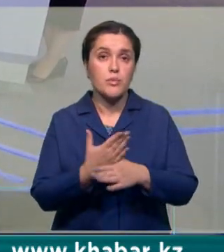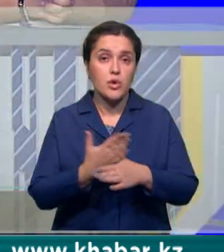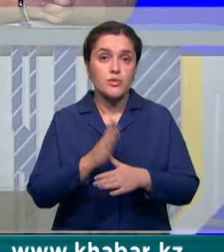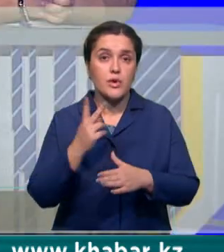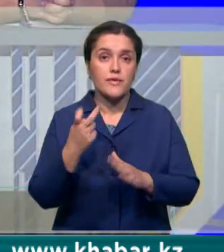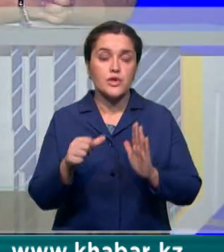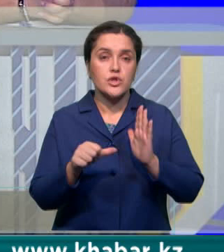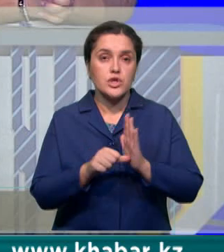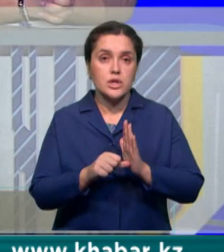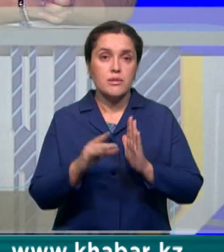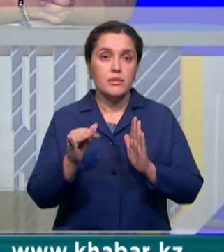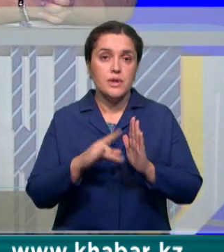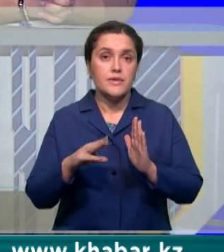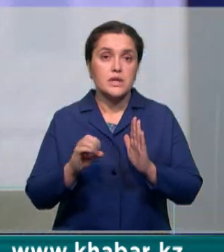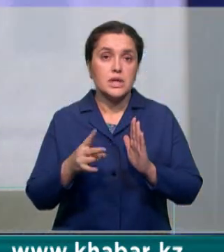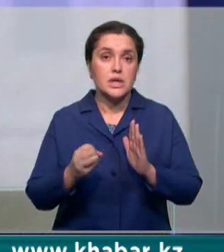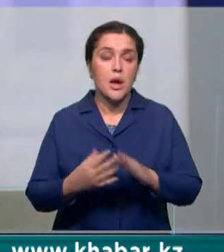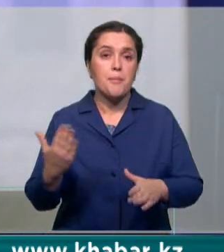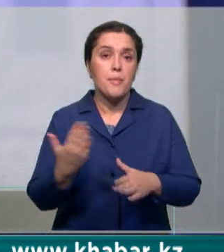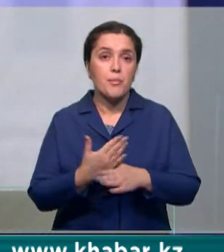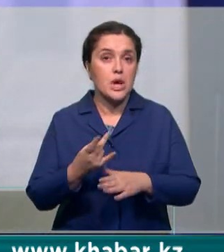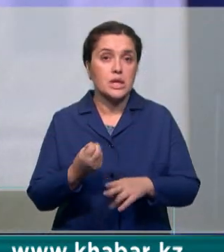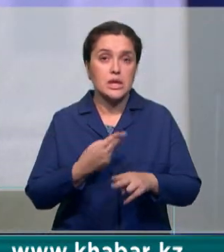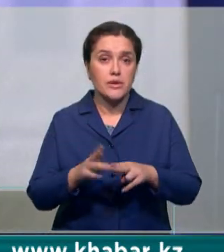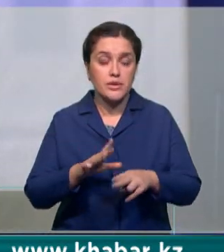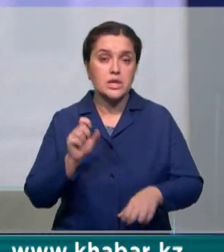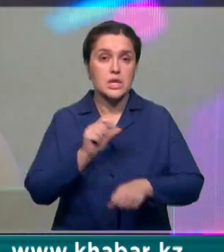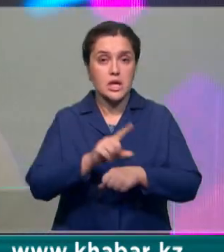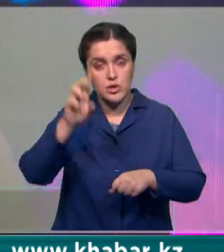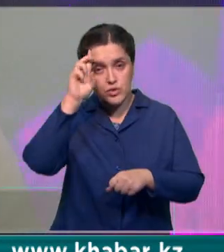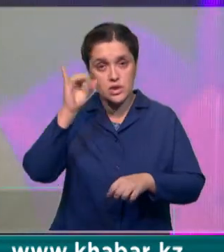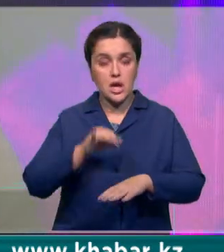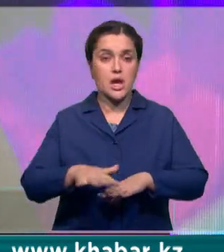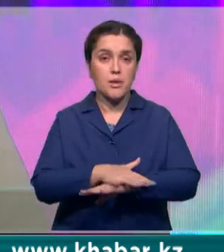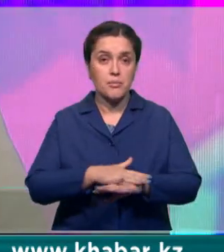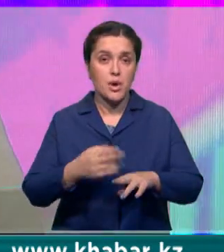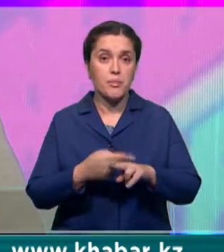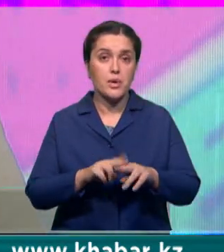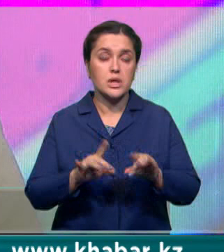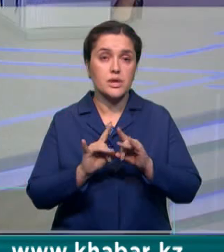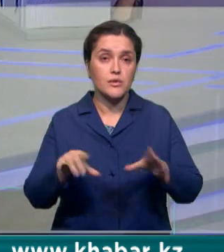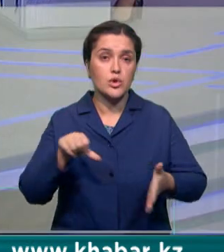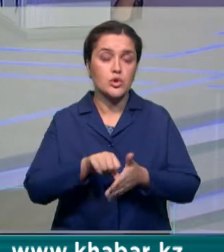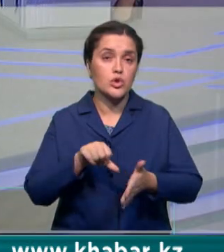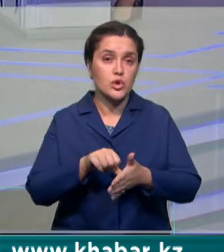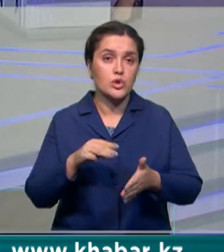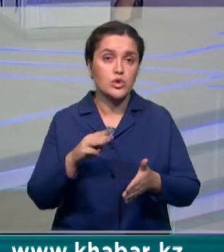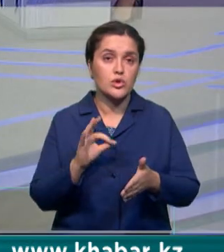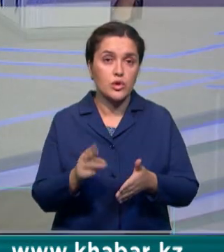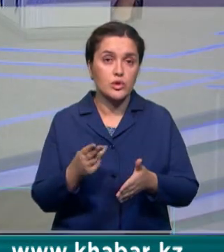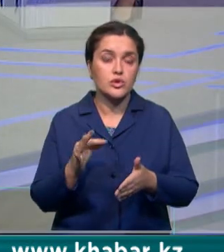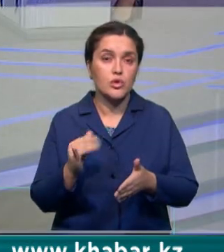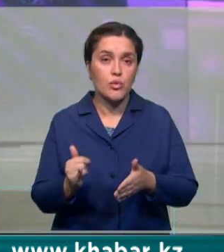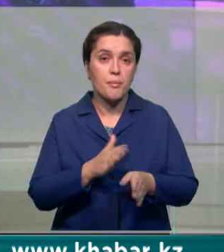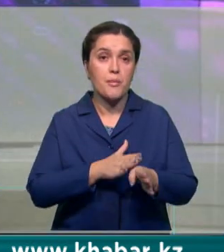предусмотрено свыше 206 миллиардов тенге. Помочь и не навредить задаче и государства, и общества. Об этом говорили